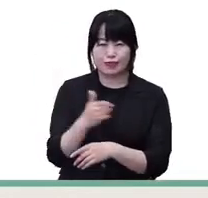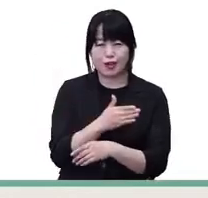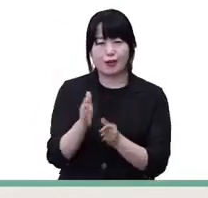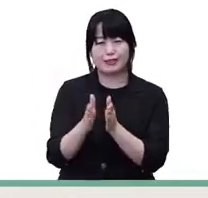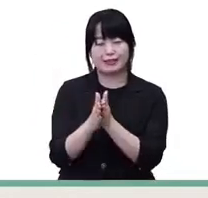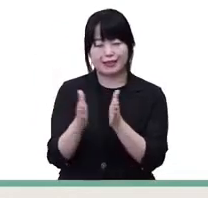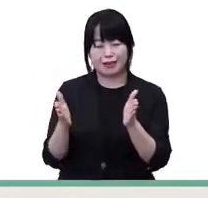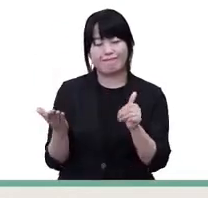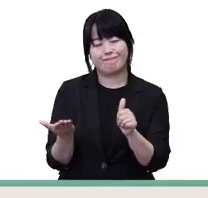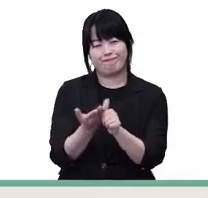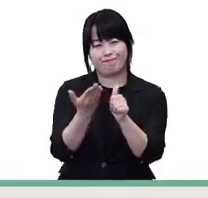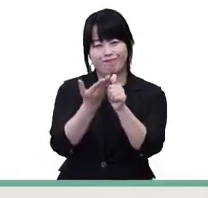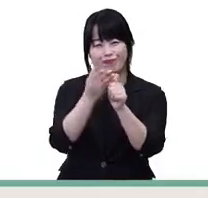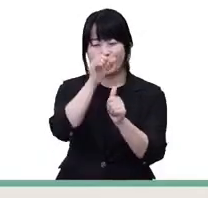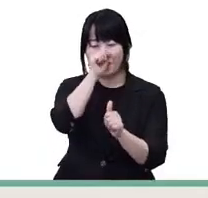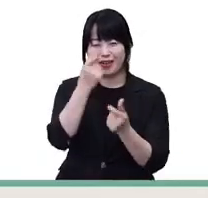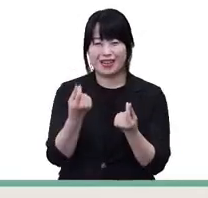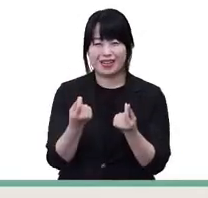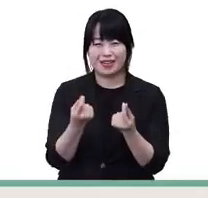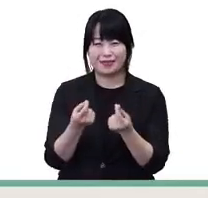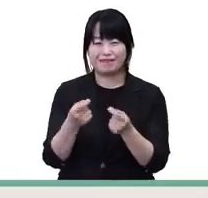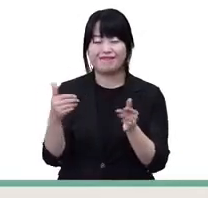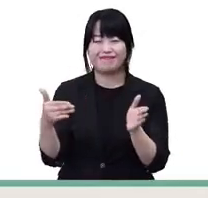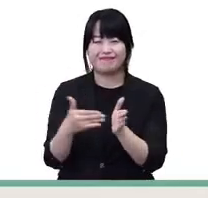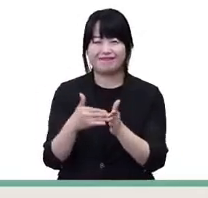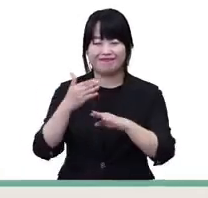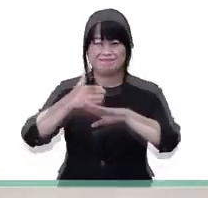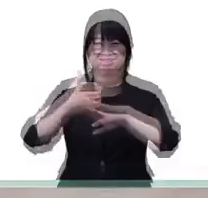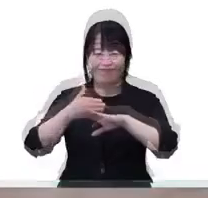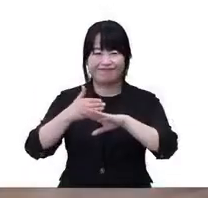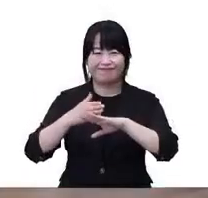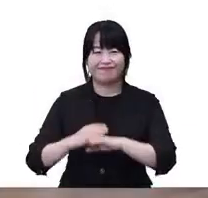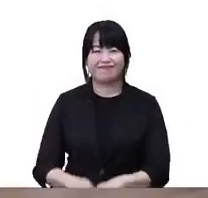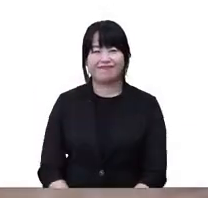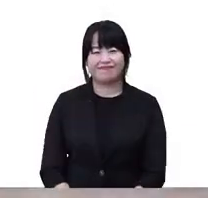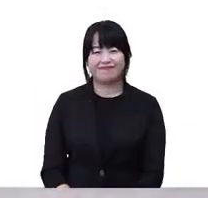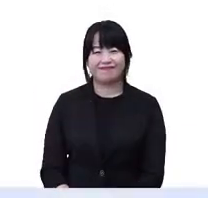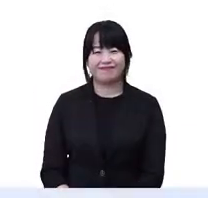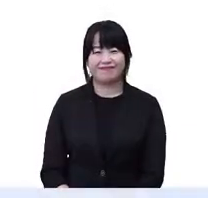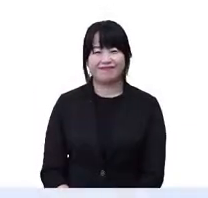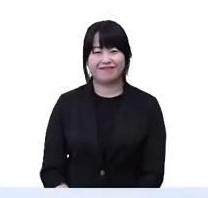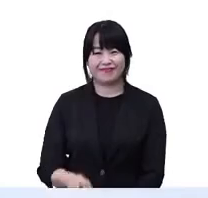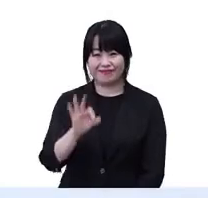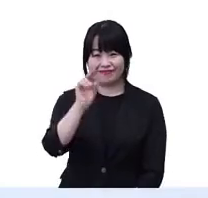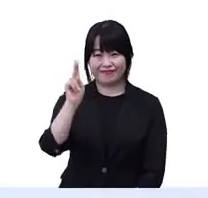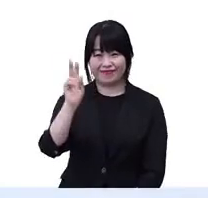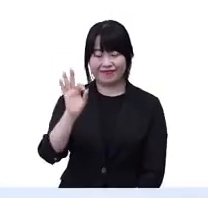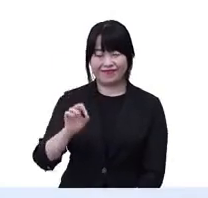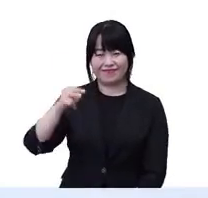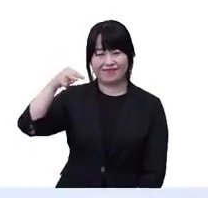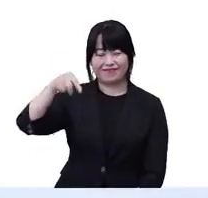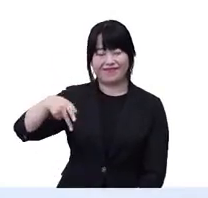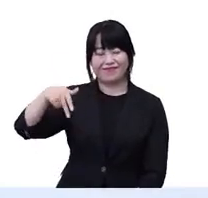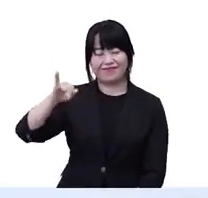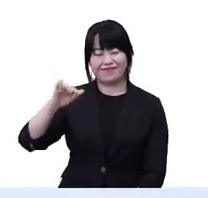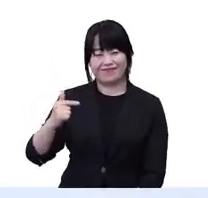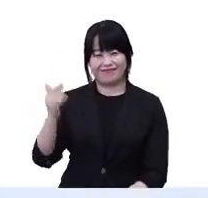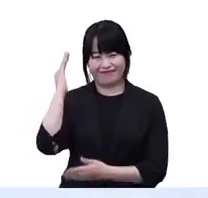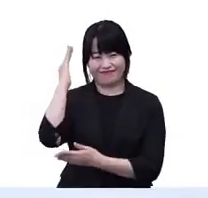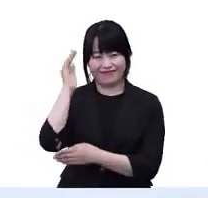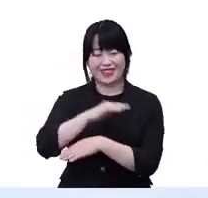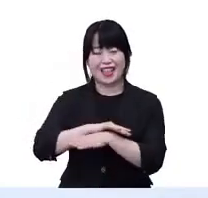어떻게 큰 원칙이 아닐까 싶습니다. 네, 이상입니다. 네. 양수진 교수님의 강의까지